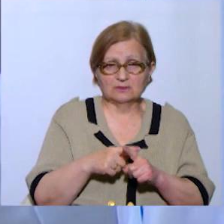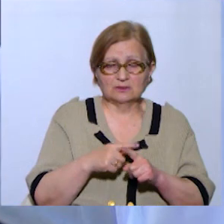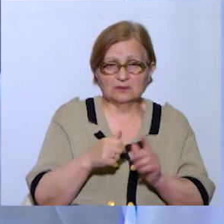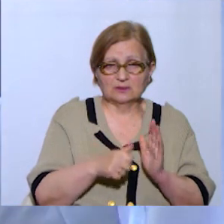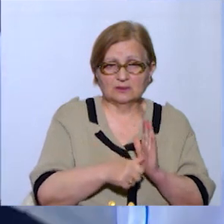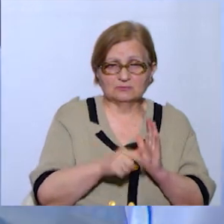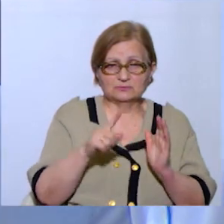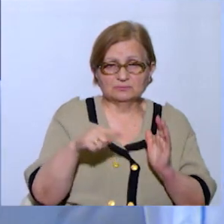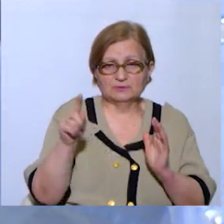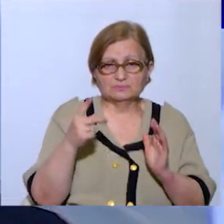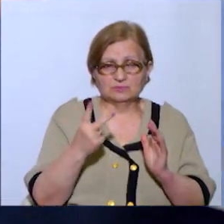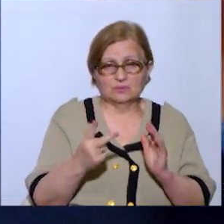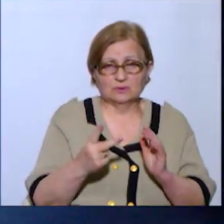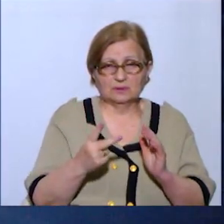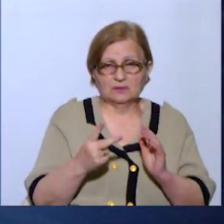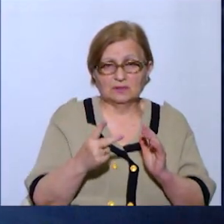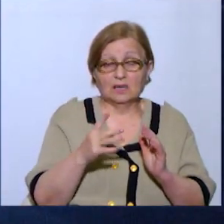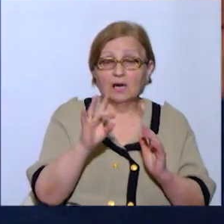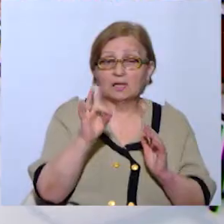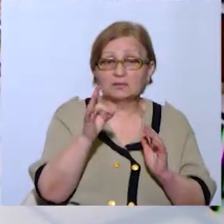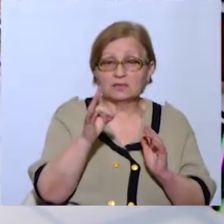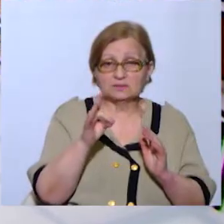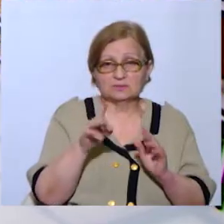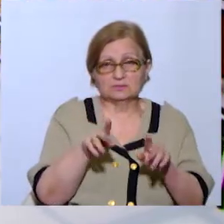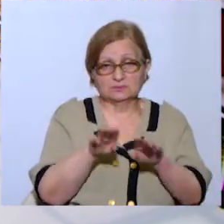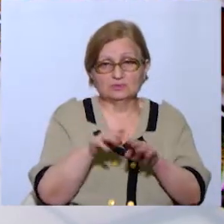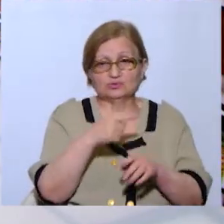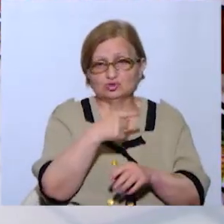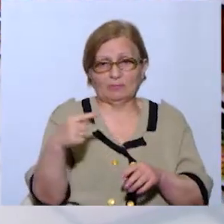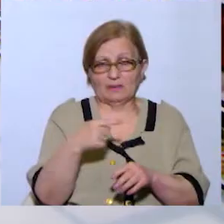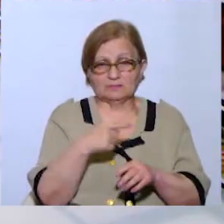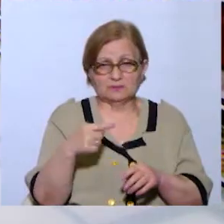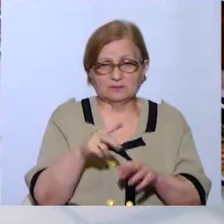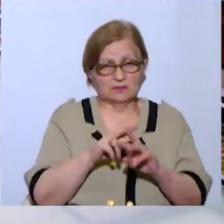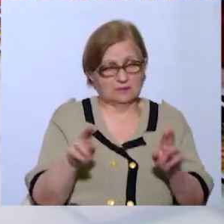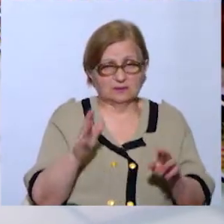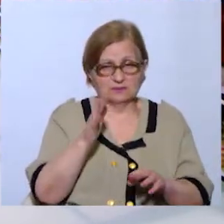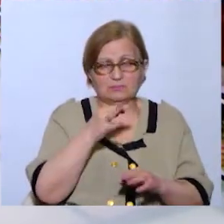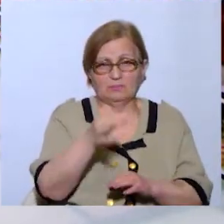6 ფესვი 2. და რადიუსებიც შეფარდება შესაბამისად პასუხიც არის ეს.